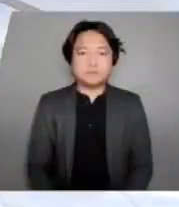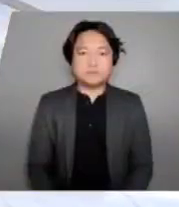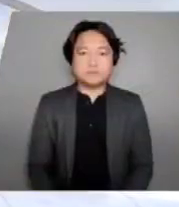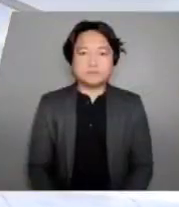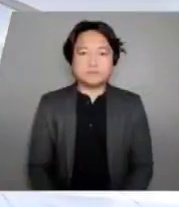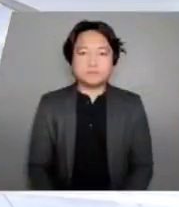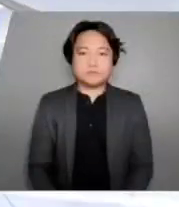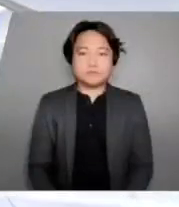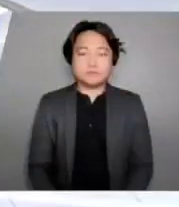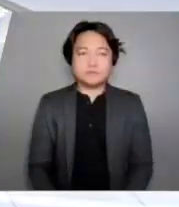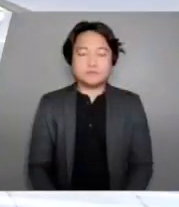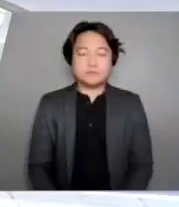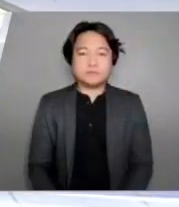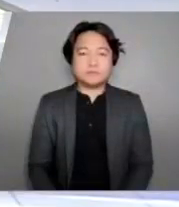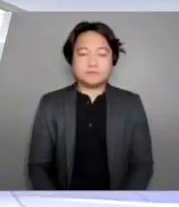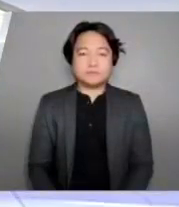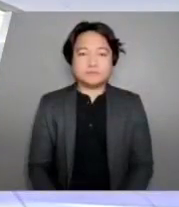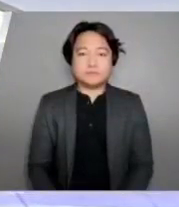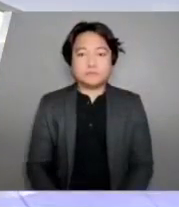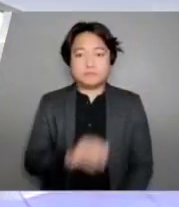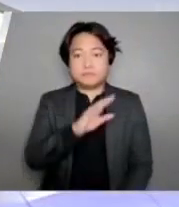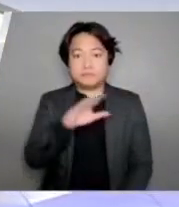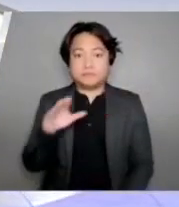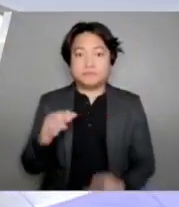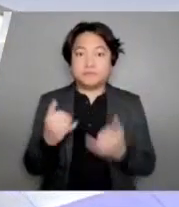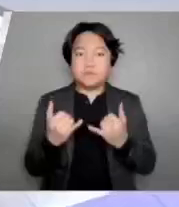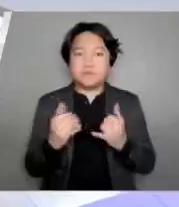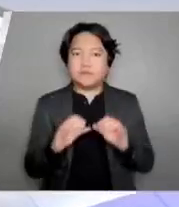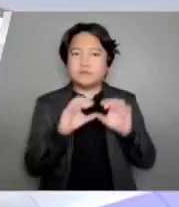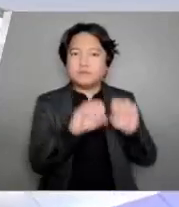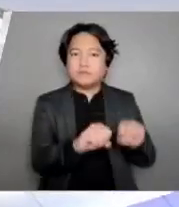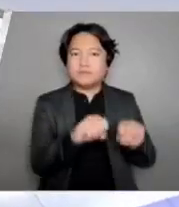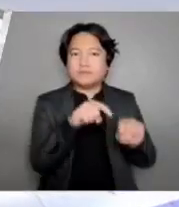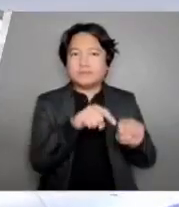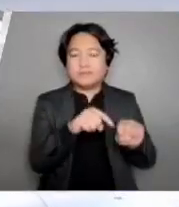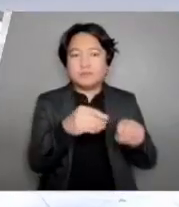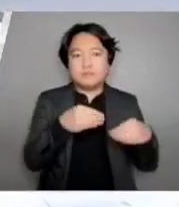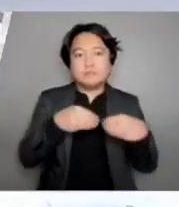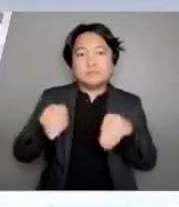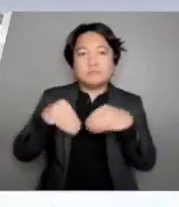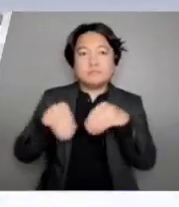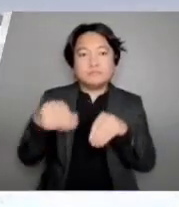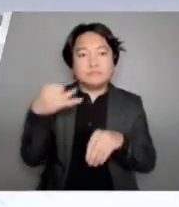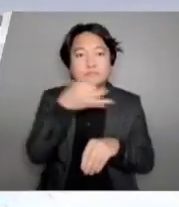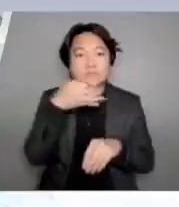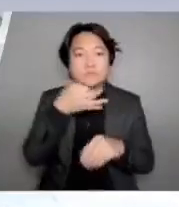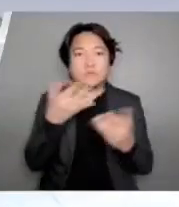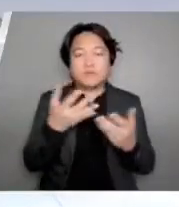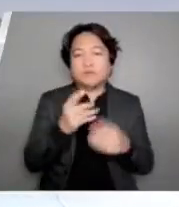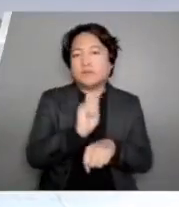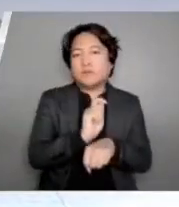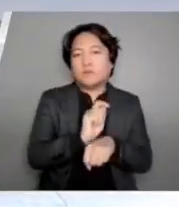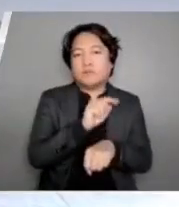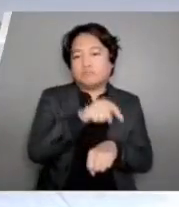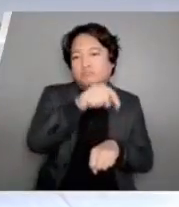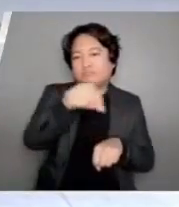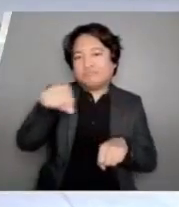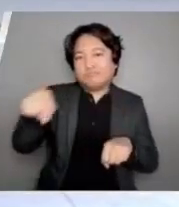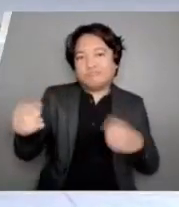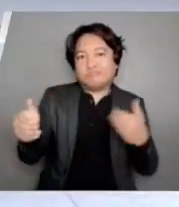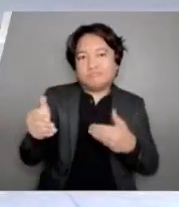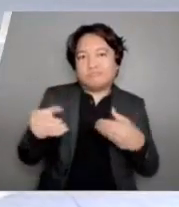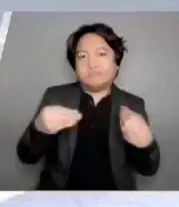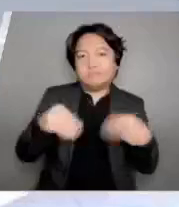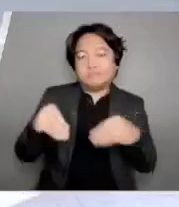Bago sa saksi, arestado ang isa umanong supplier ng illegal na droga sa ilang lugar sa Tondo, Maynila. Ang suspect nahulihan din ng